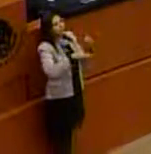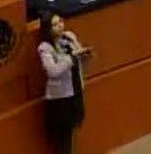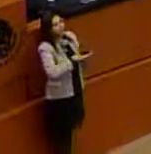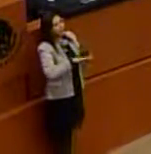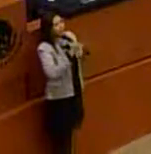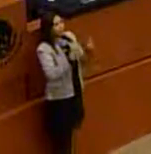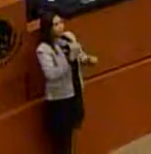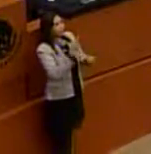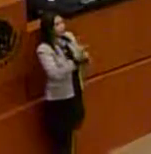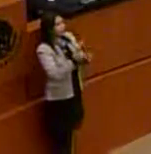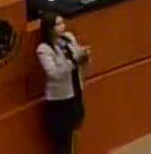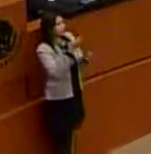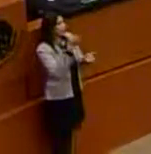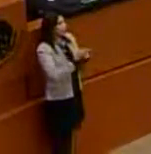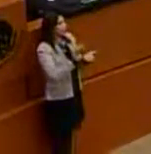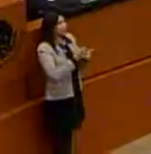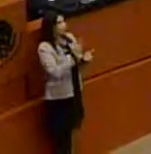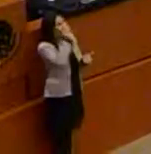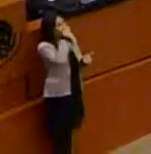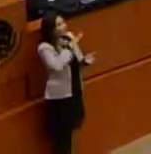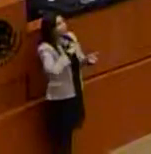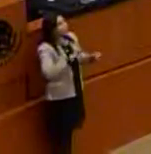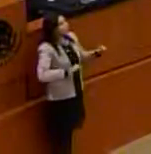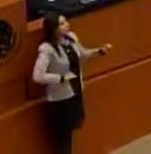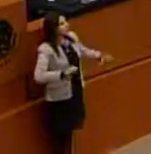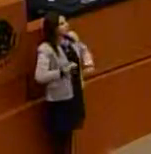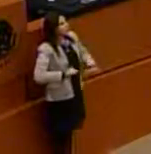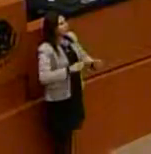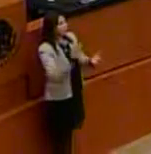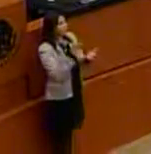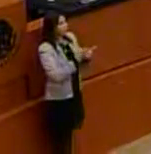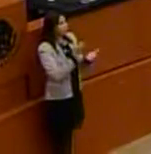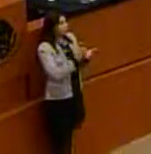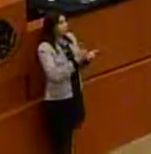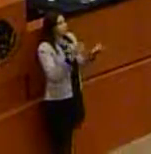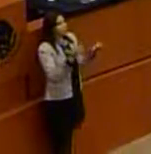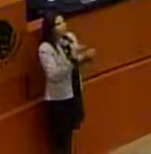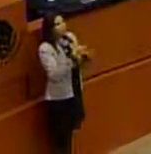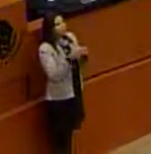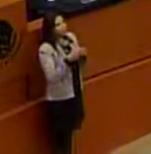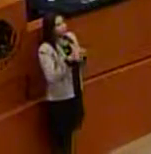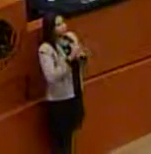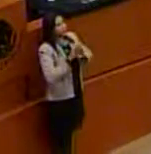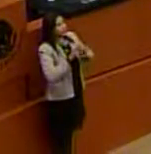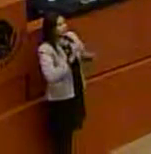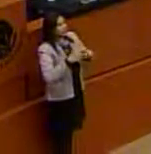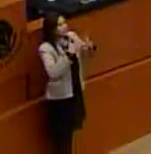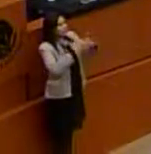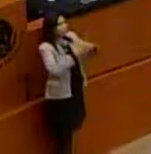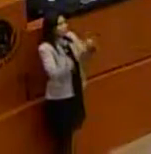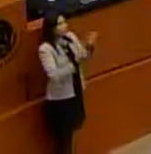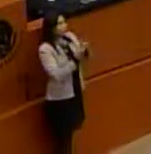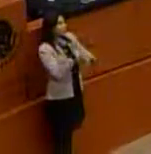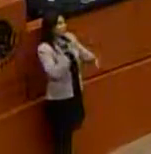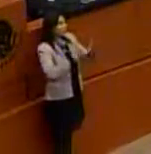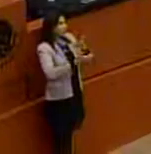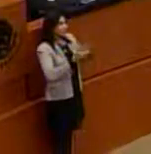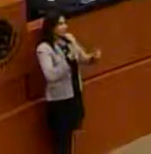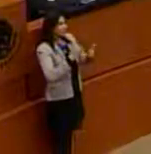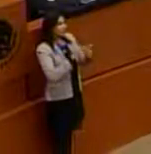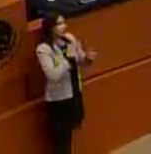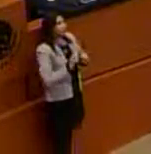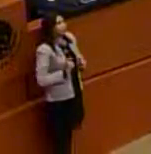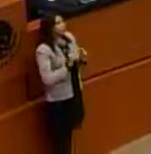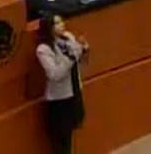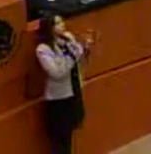qui favorise le lancement d'activités indépendantes et la création d'entreprises, les start-up innovantes, qui contribuent au développement économique.